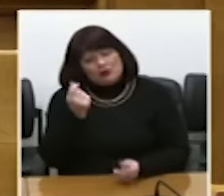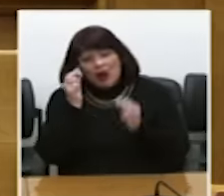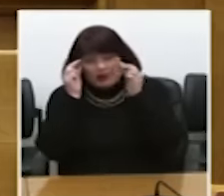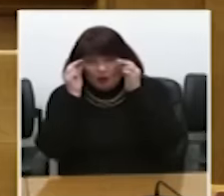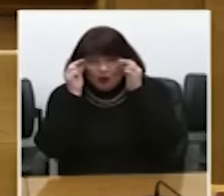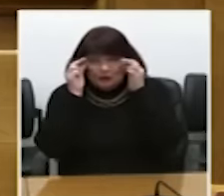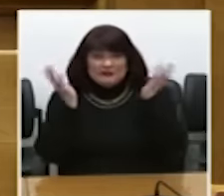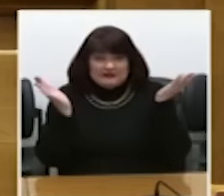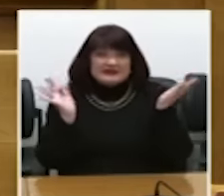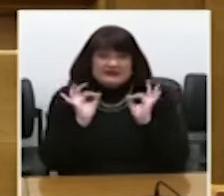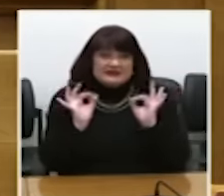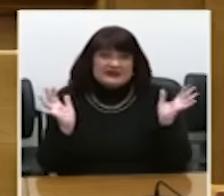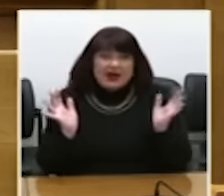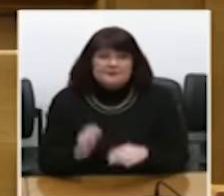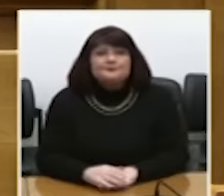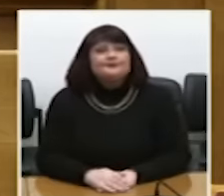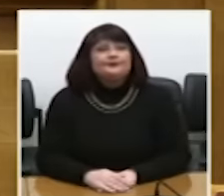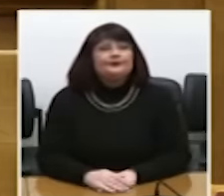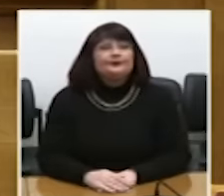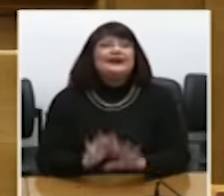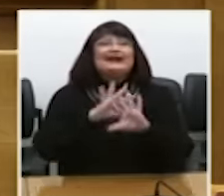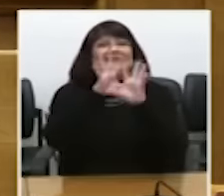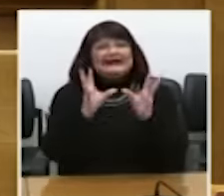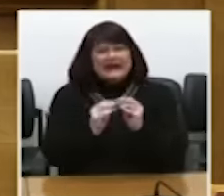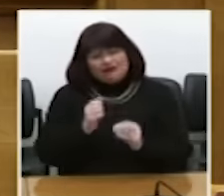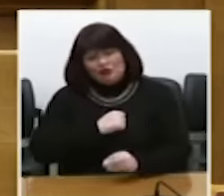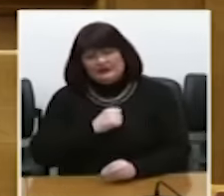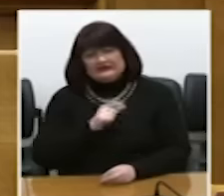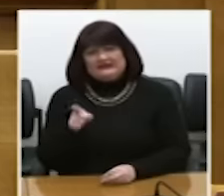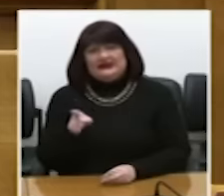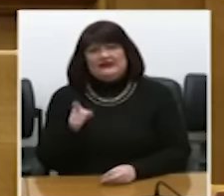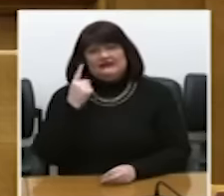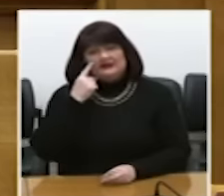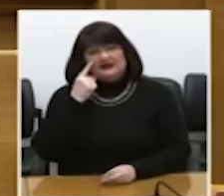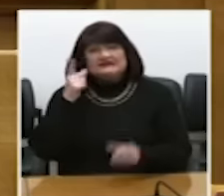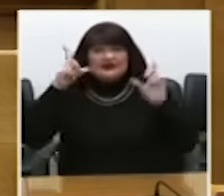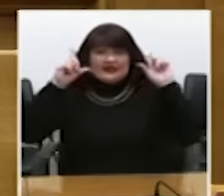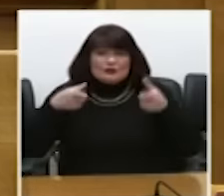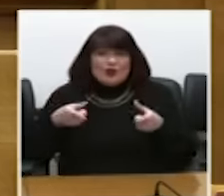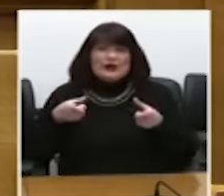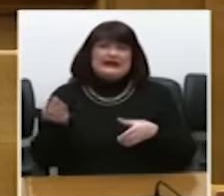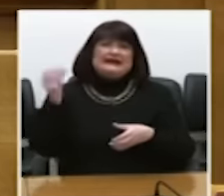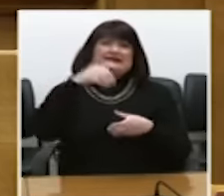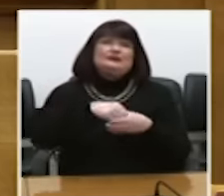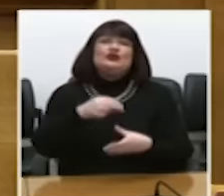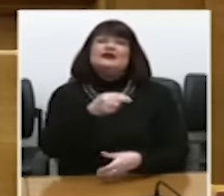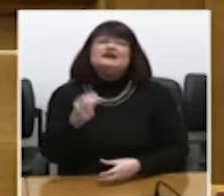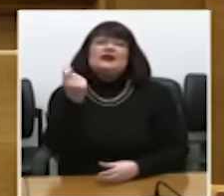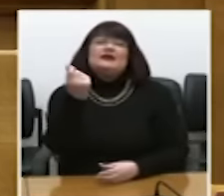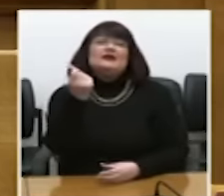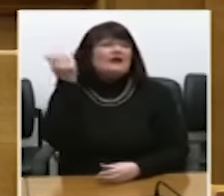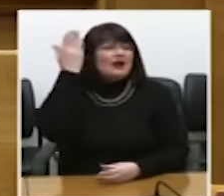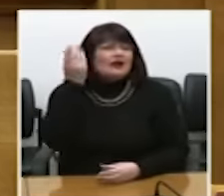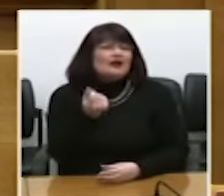Αυτή είναι άλλωστε και η συνολική αντίληψή σας για την ίδια τη δημοκρατία και τη συμμετοχή. Οπότε τι